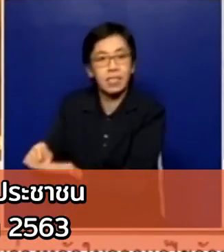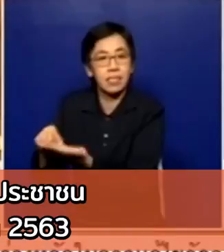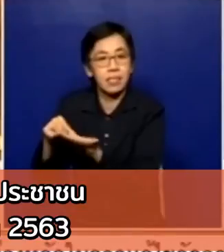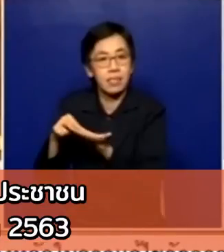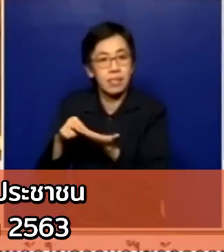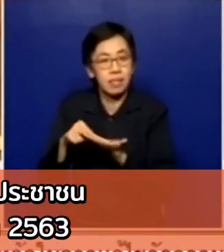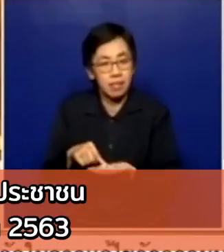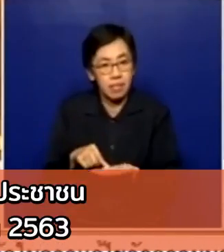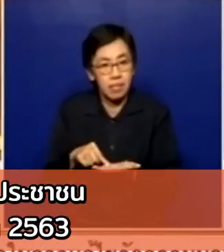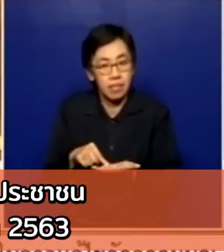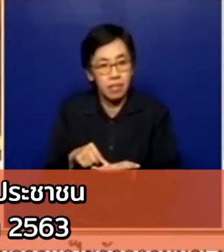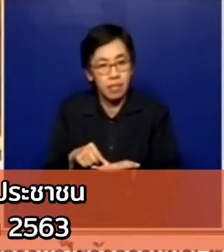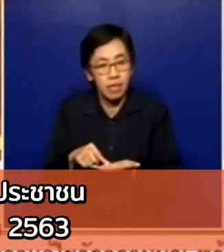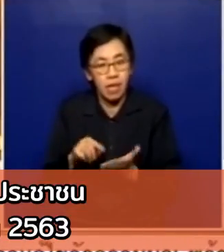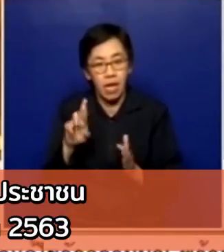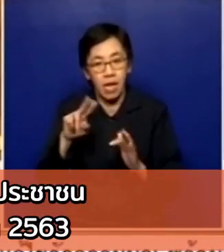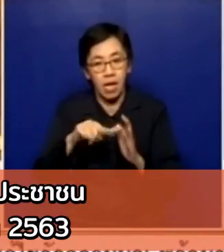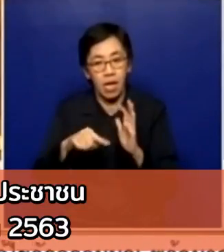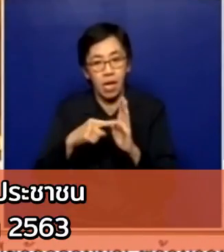ร่าง